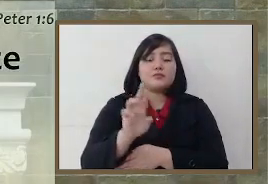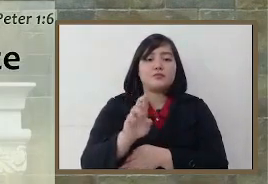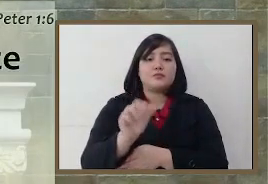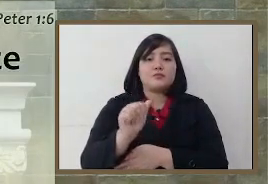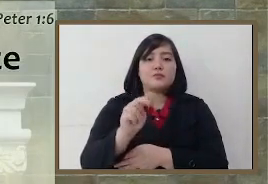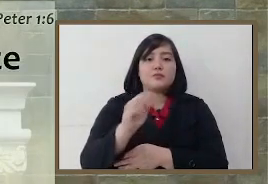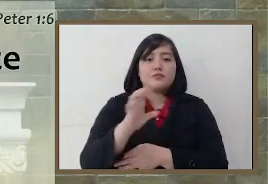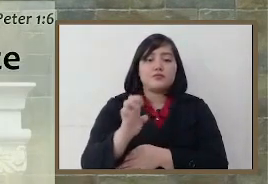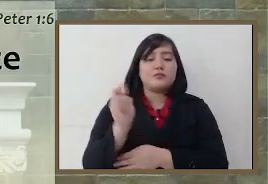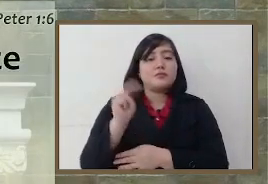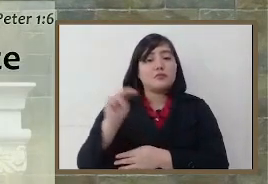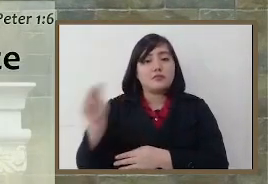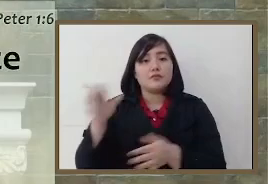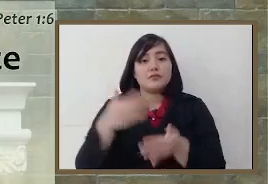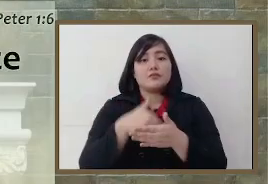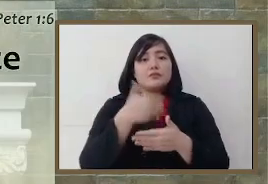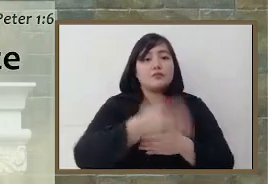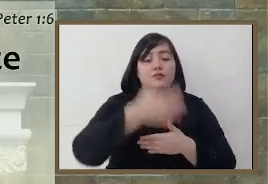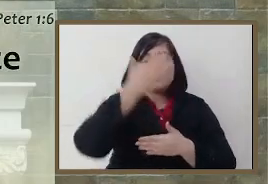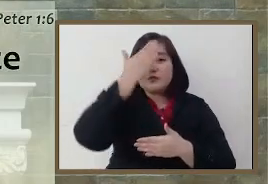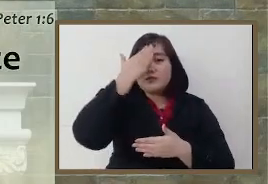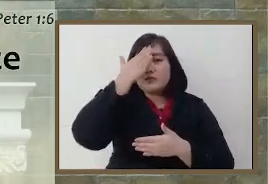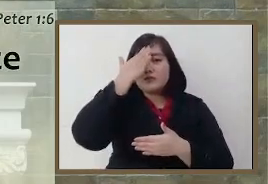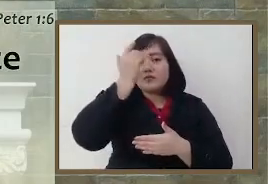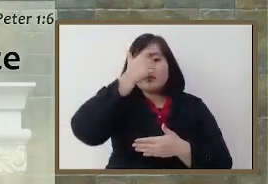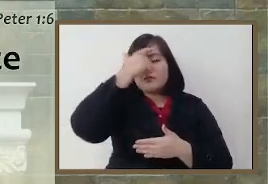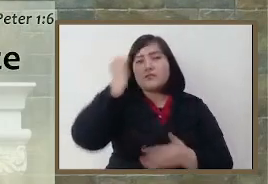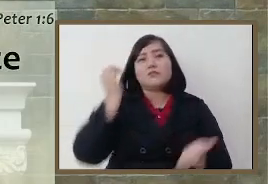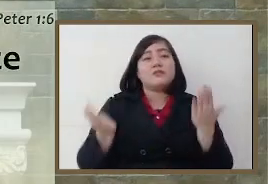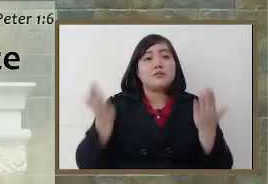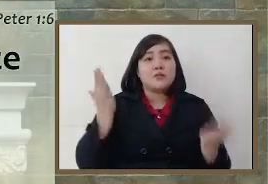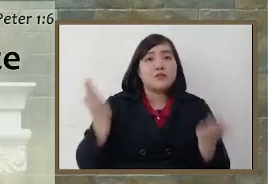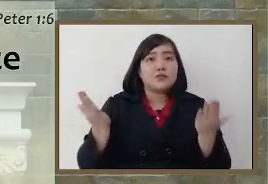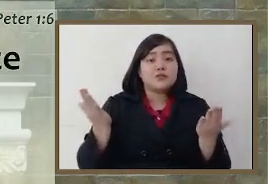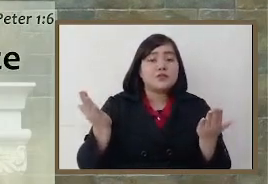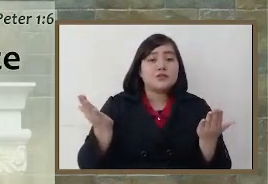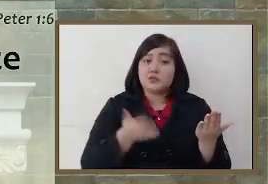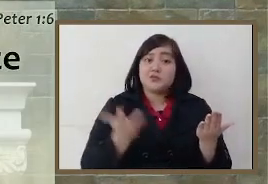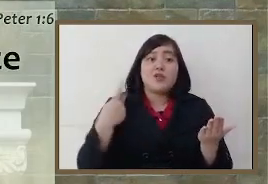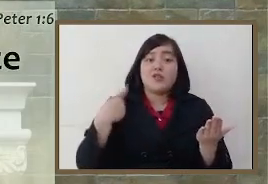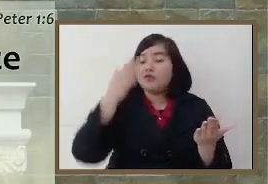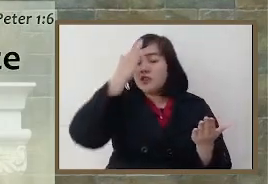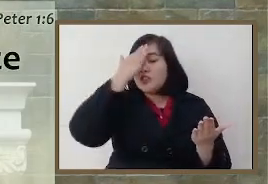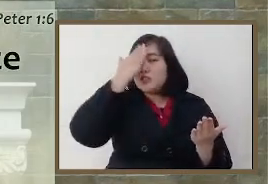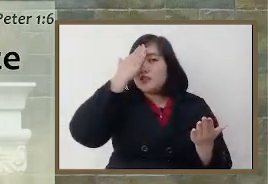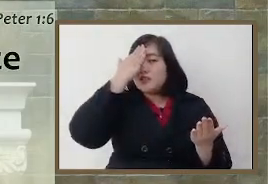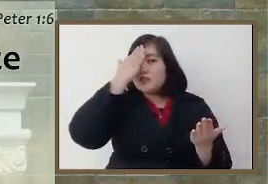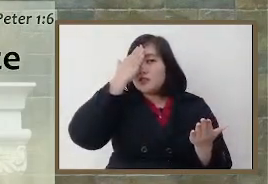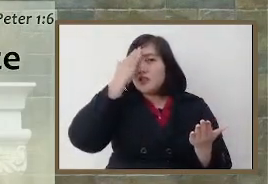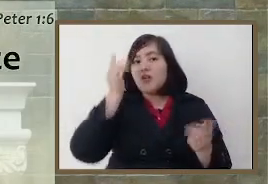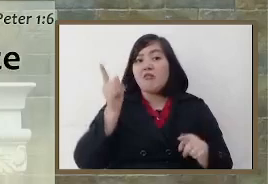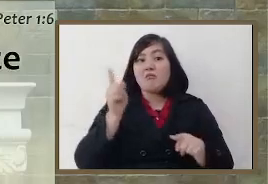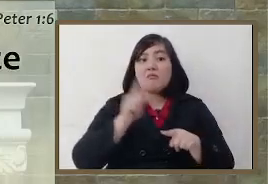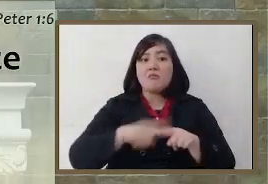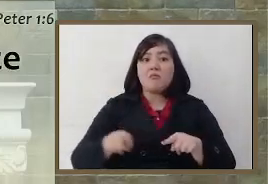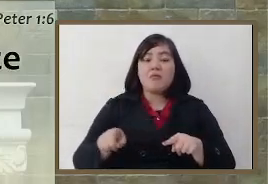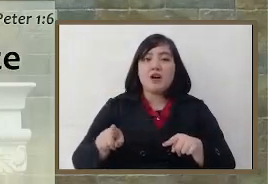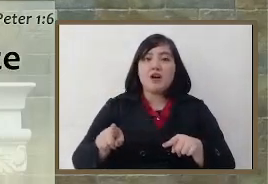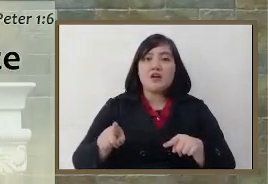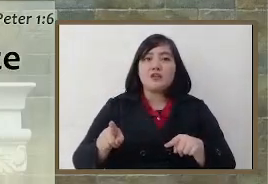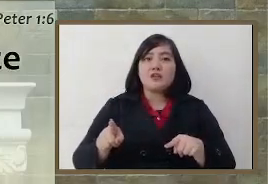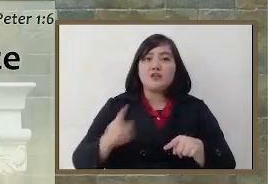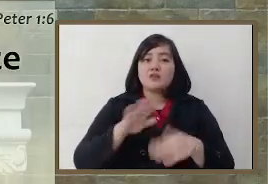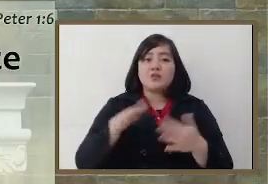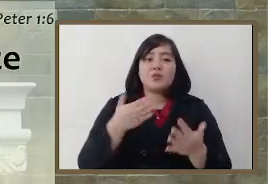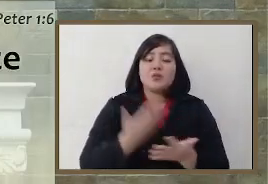Because maaari yung alam mo ay kanyang ay kayang burahin, kaya kang balisain